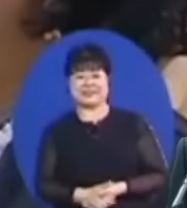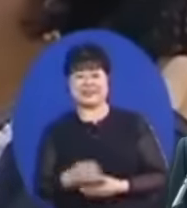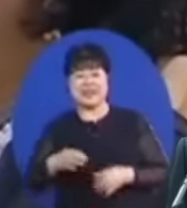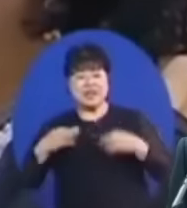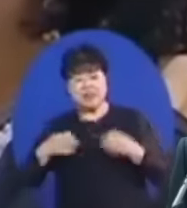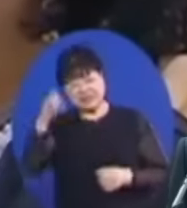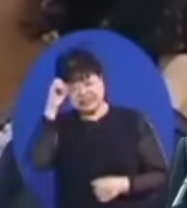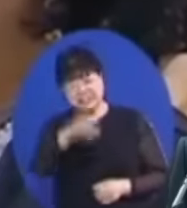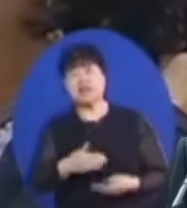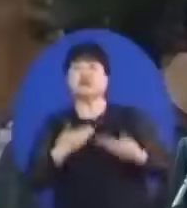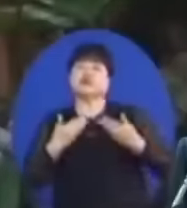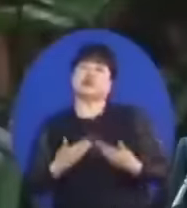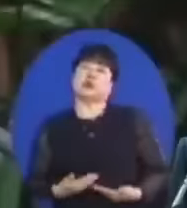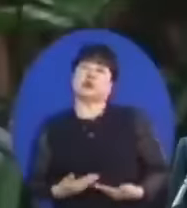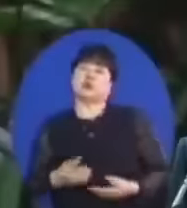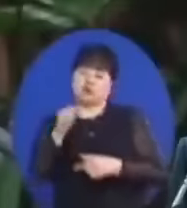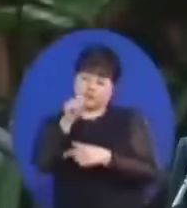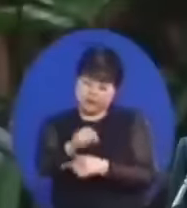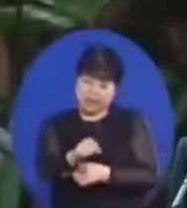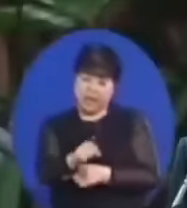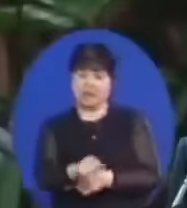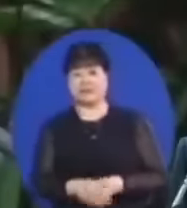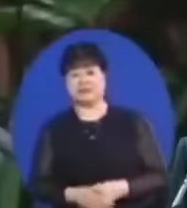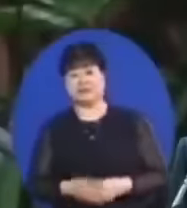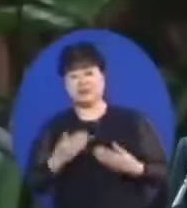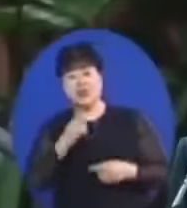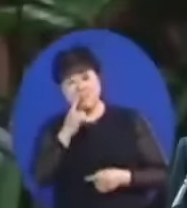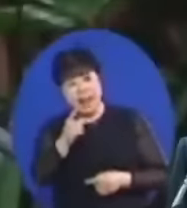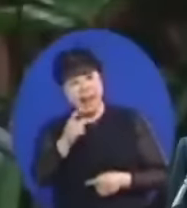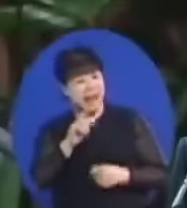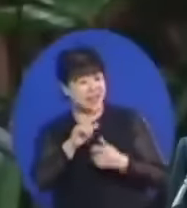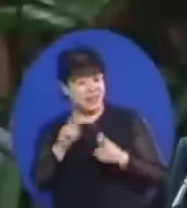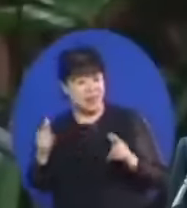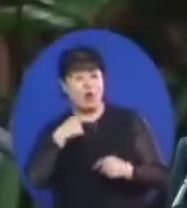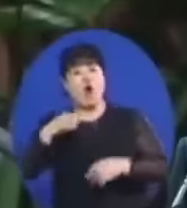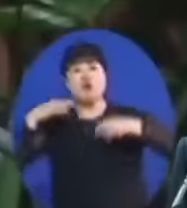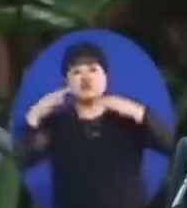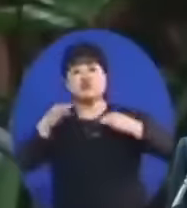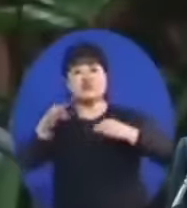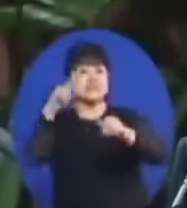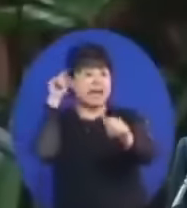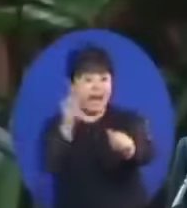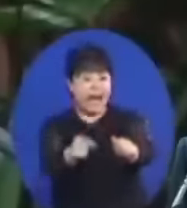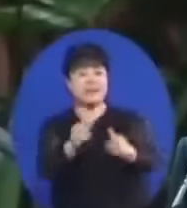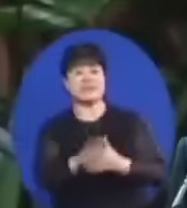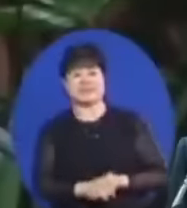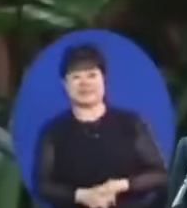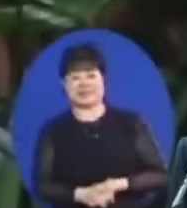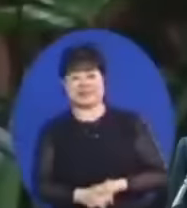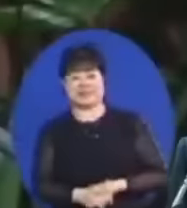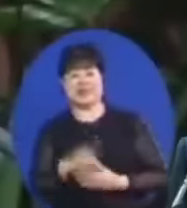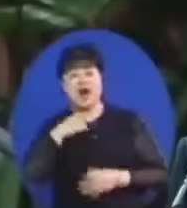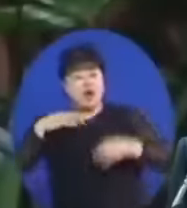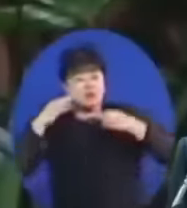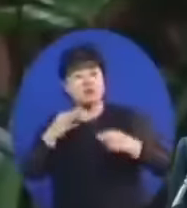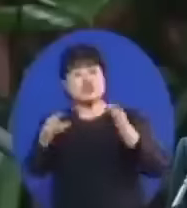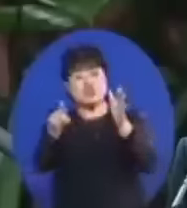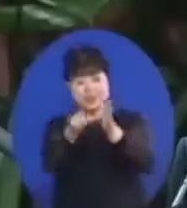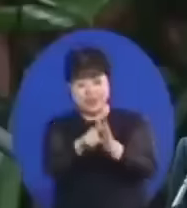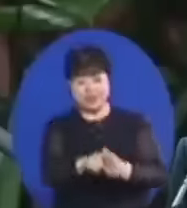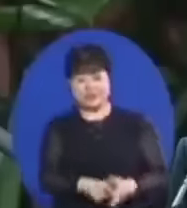내게 그냥 조용히 묵상하라, 조용히 말하라고 말하지 않습니다. 부르시져라고 말한 것입니다. 그래서 부르시기